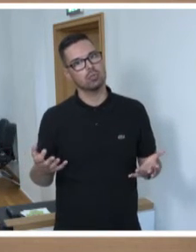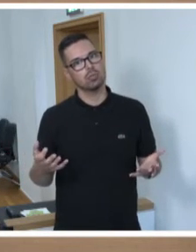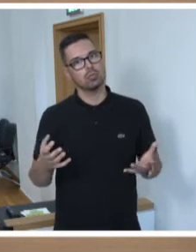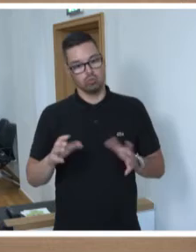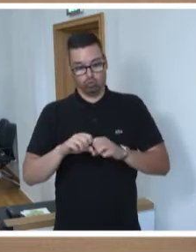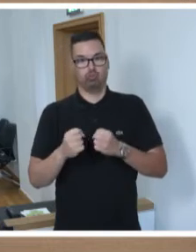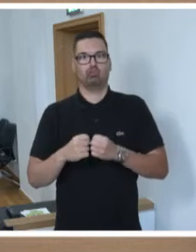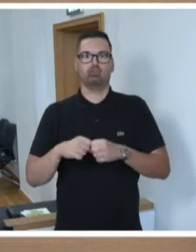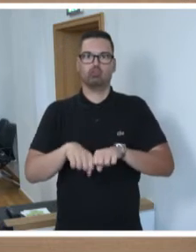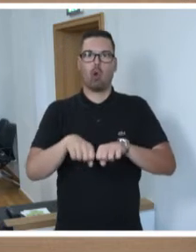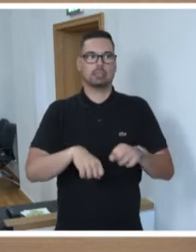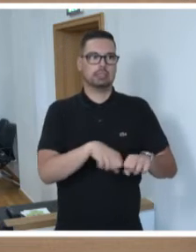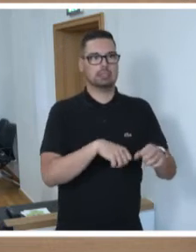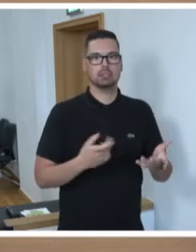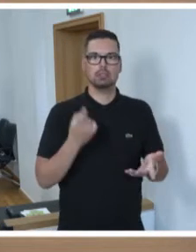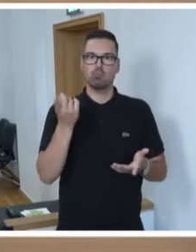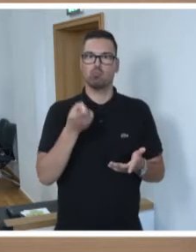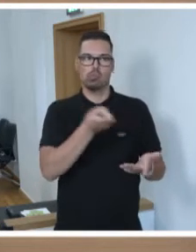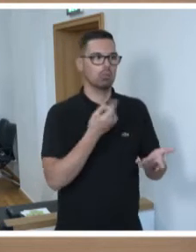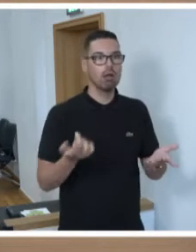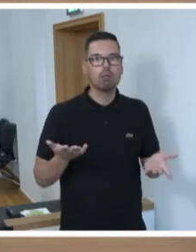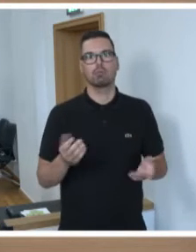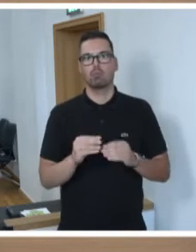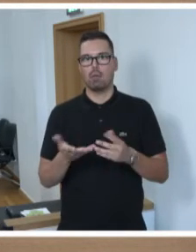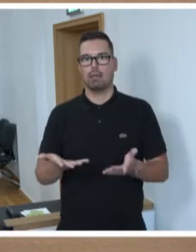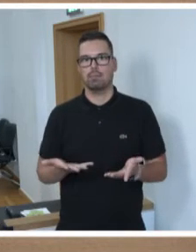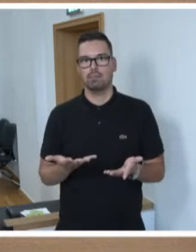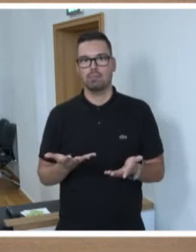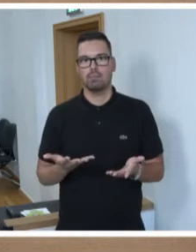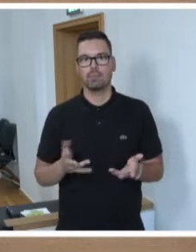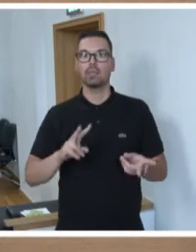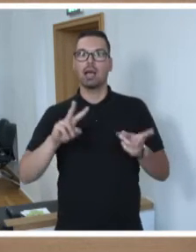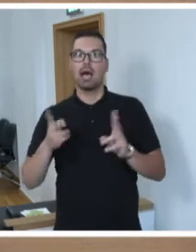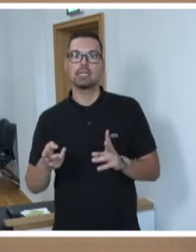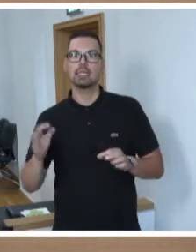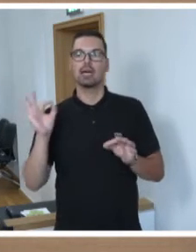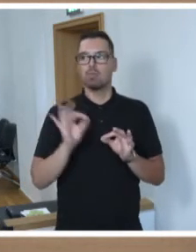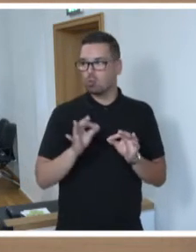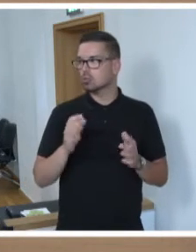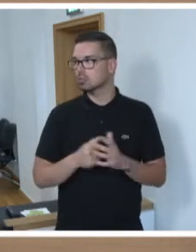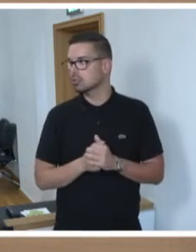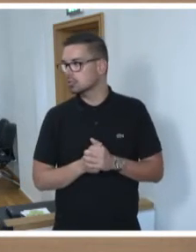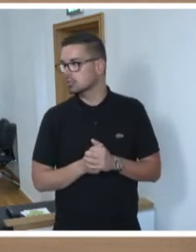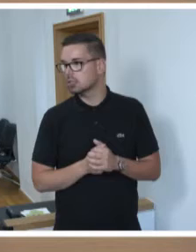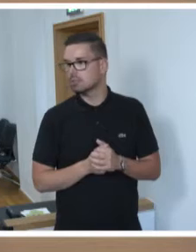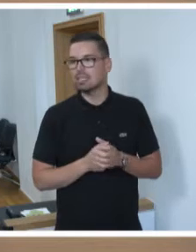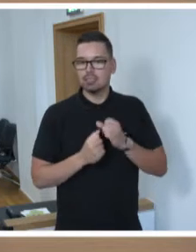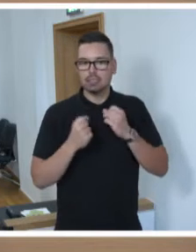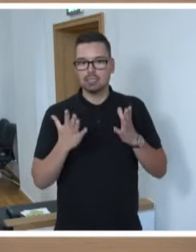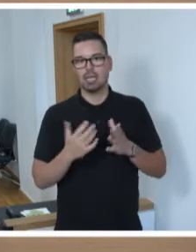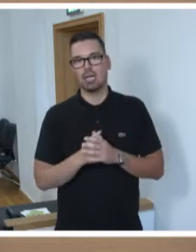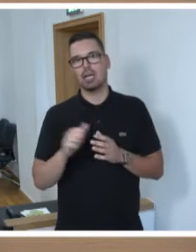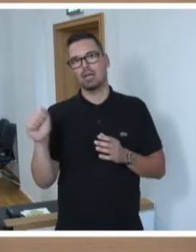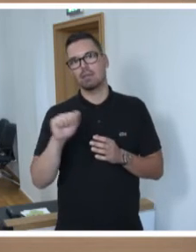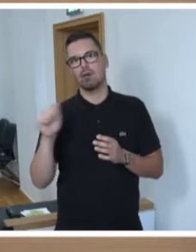Umwelt noch denjenigen, die eben das Fahrzeug fahren. Ein anderer Punkt. Ich will das nur andeuten, weil es eindeutig ist. Warum wird